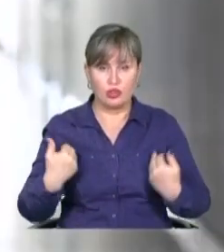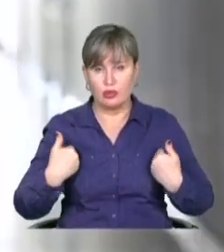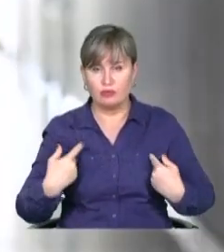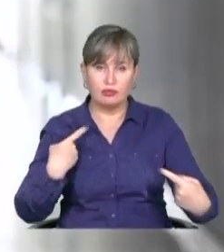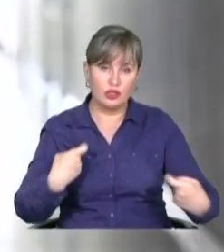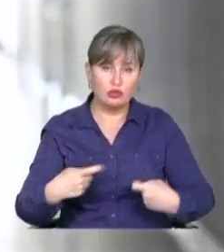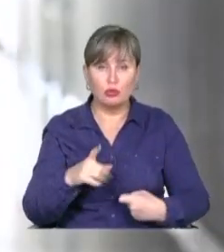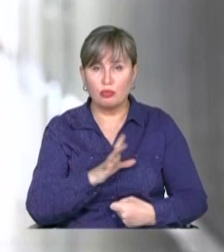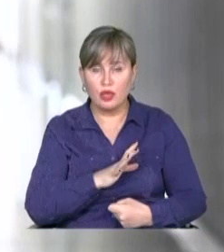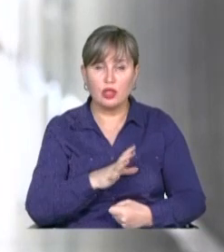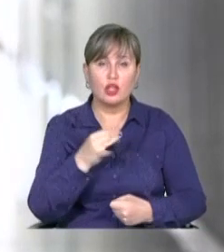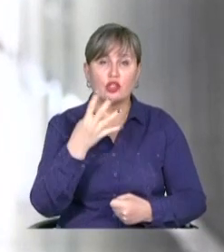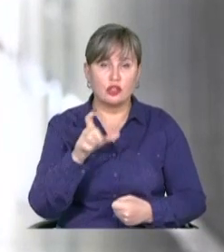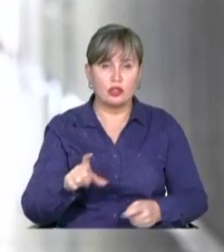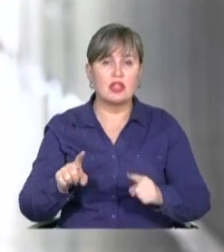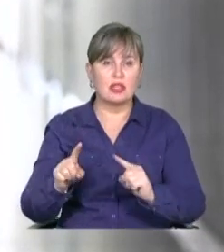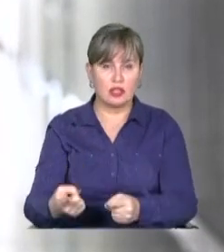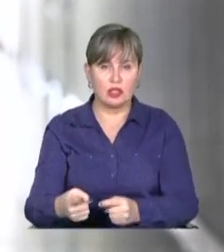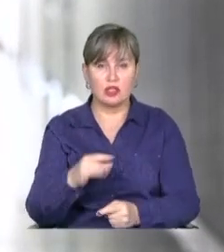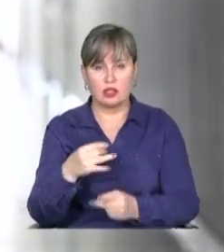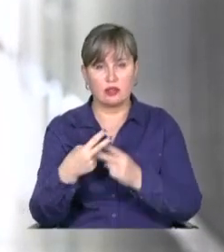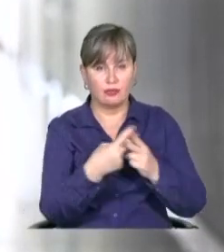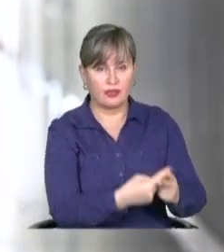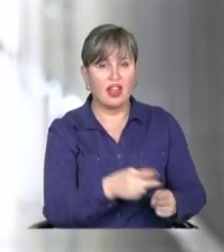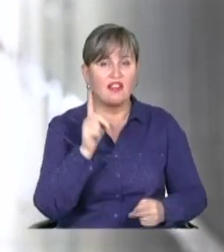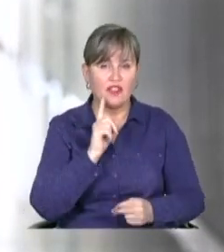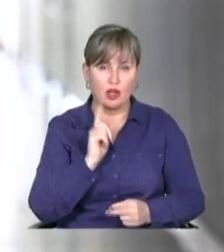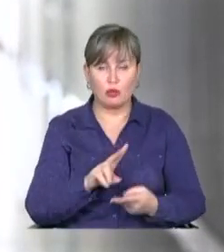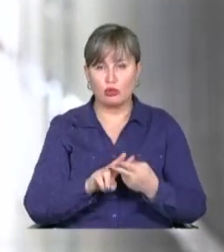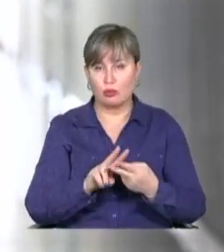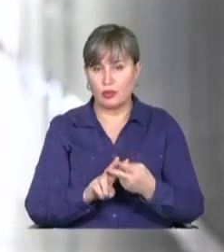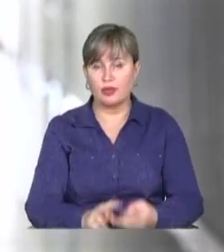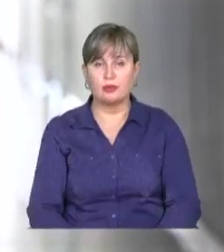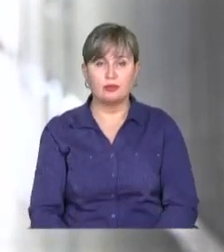повреждения. Четверо подозреваемых были задержаны и водворены в изолятор временного содержания.